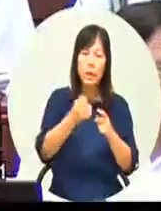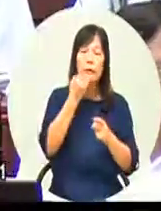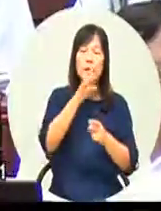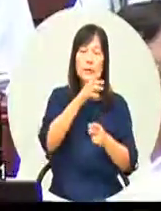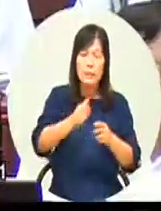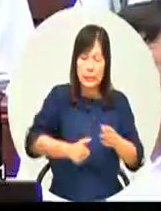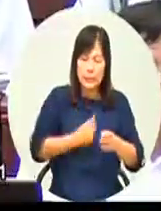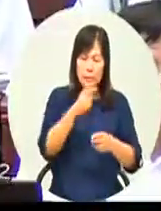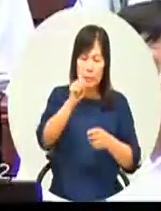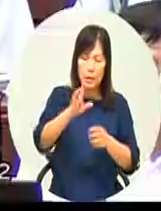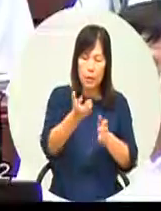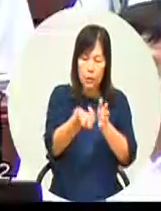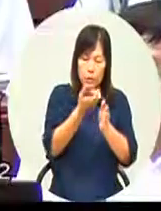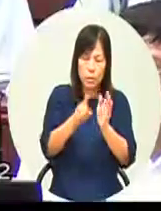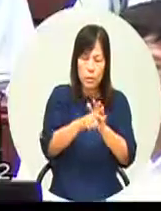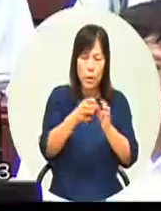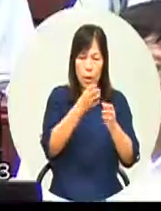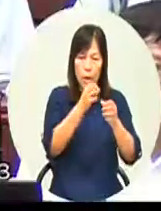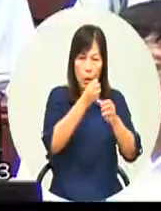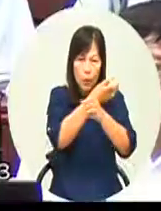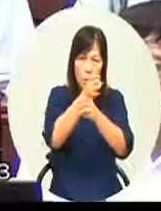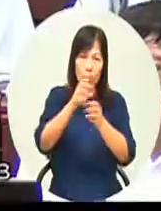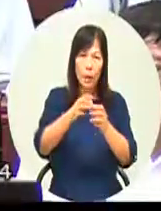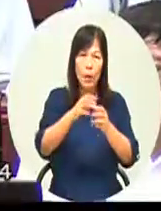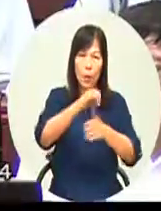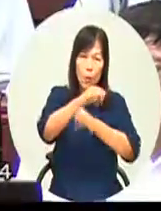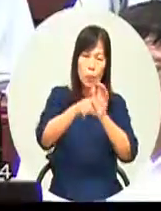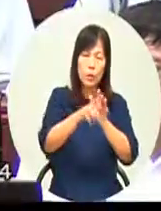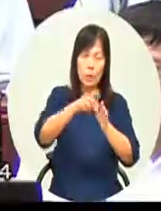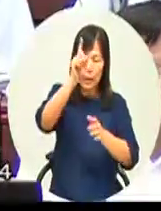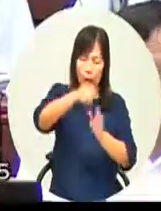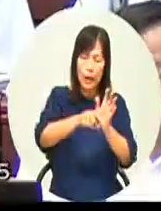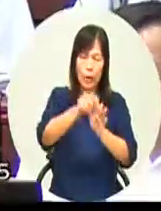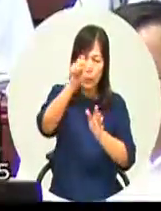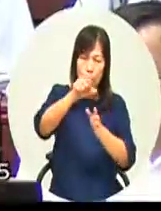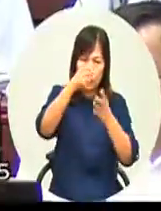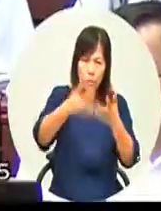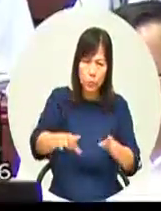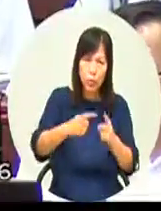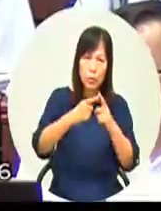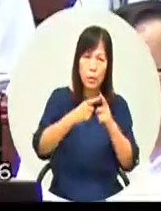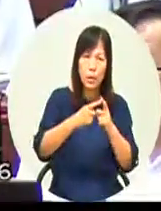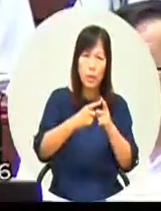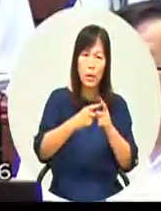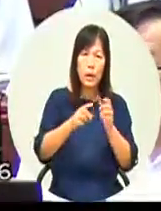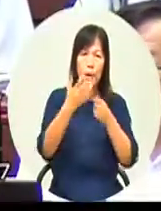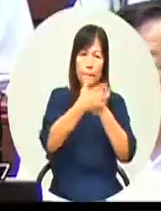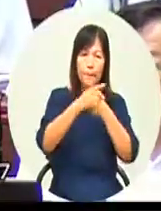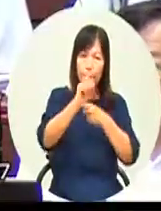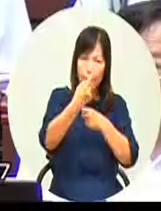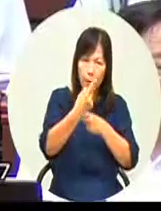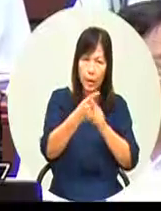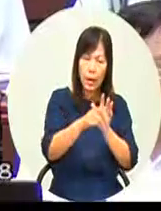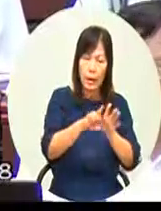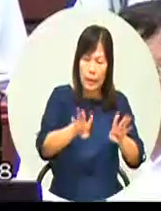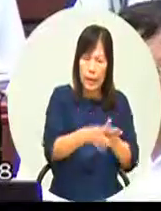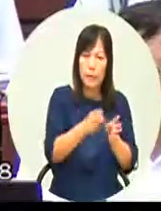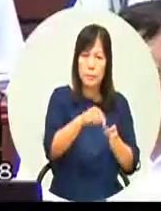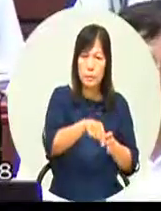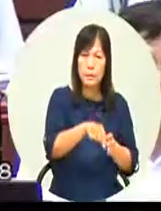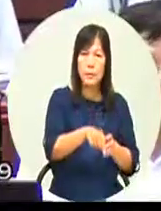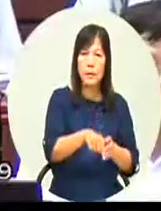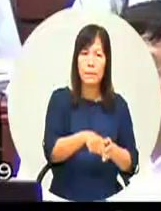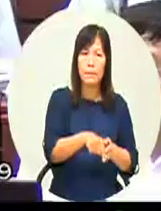因为还有前一天的萤火晚会，所以来了5000多人，所以从宝来从宝来出发，好，